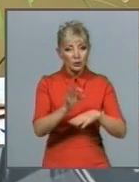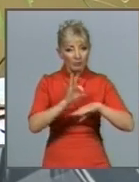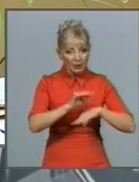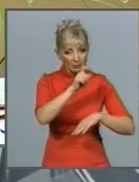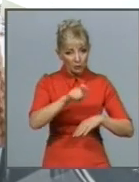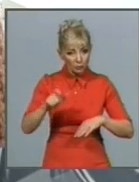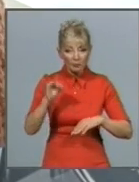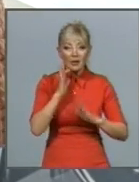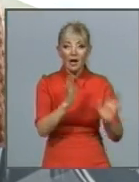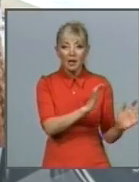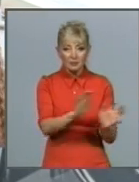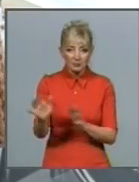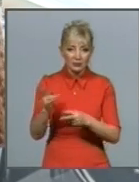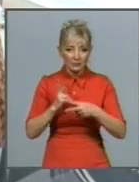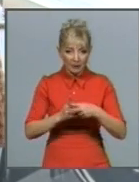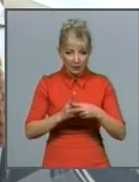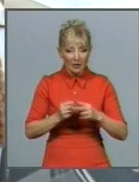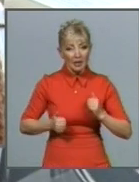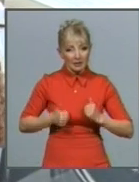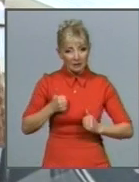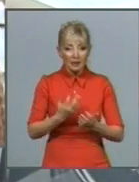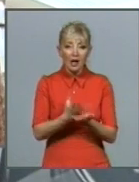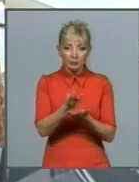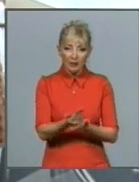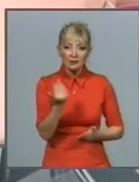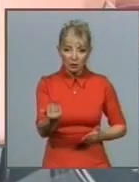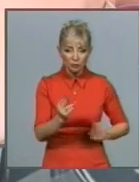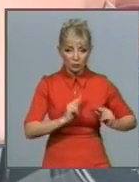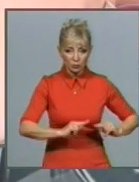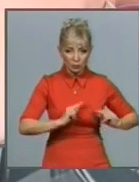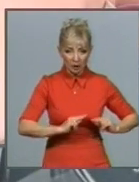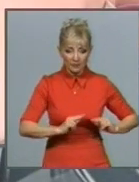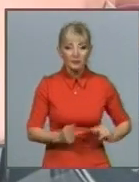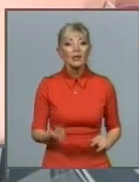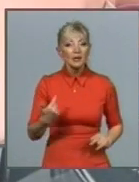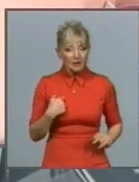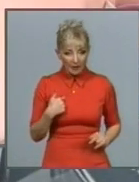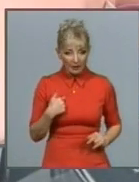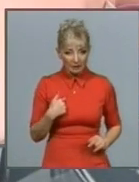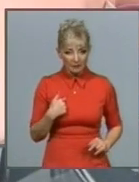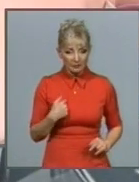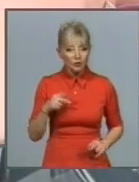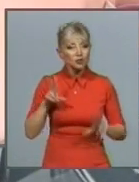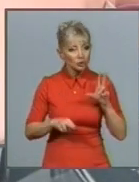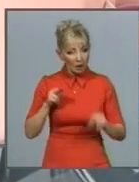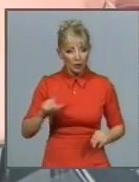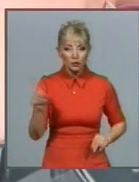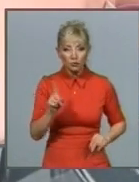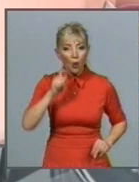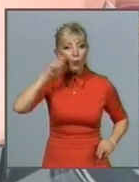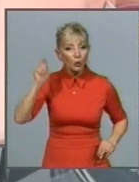і забезпечення медиків гідною оплатою їхньої праці. Я вважаю, що Україна